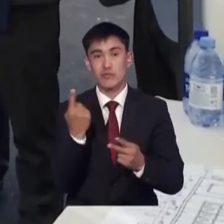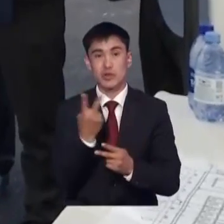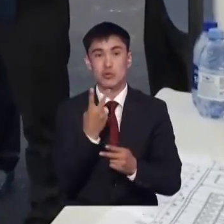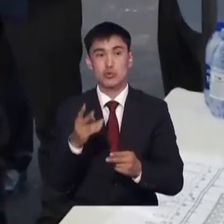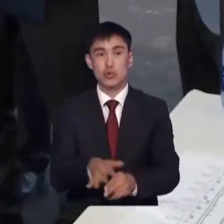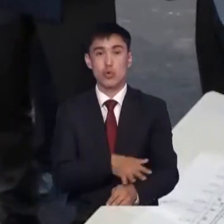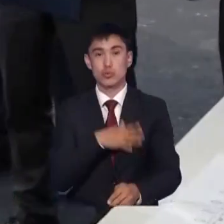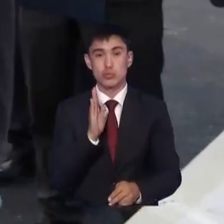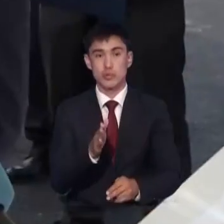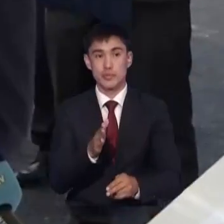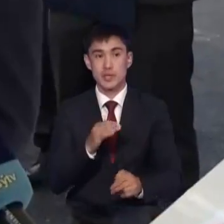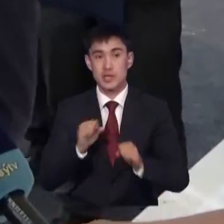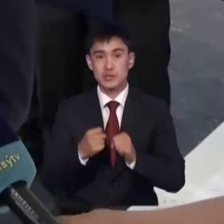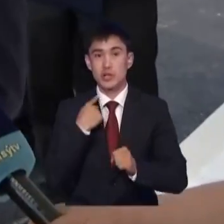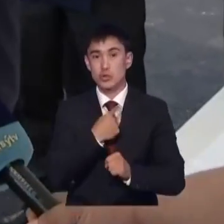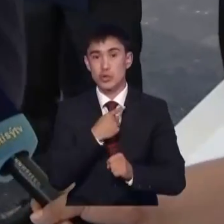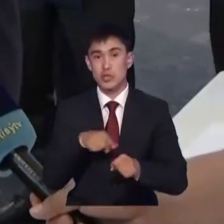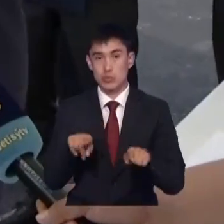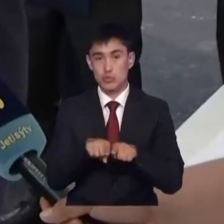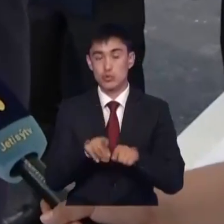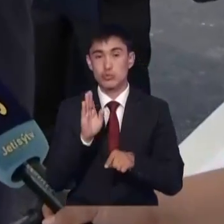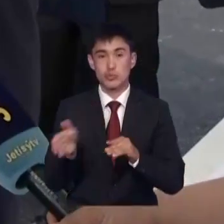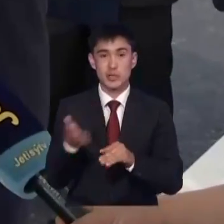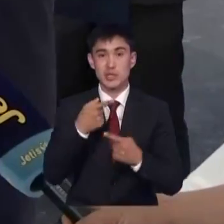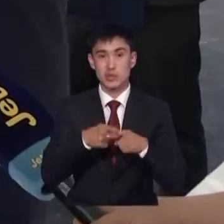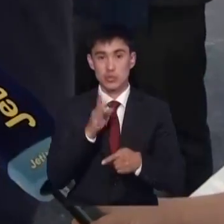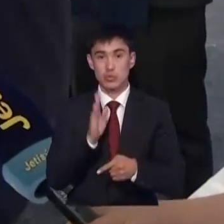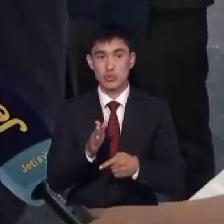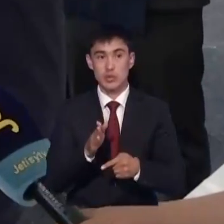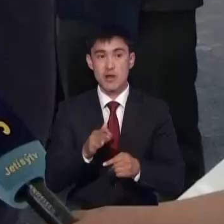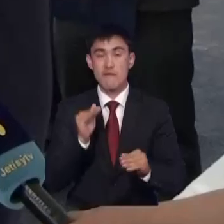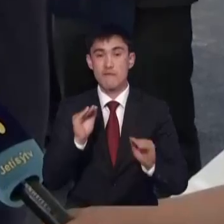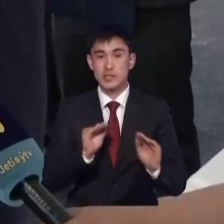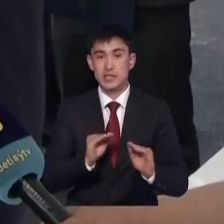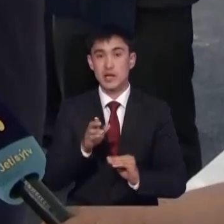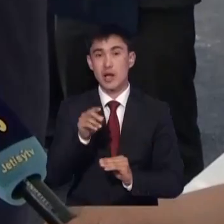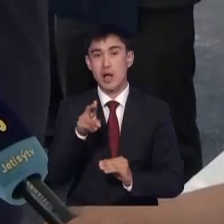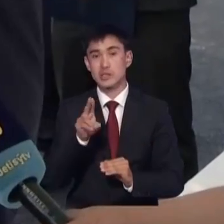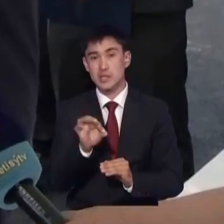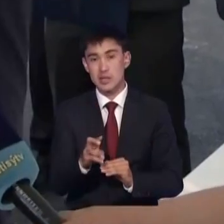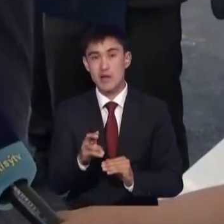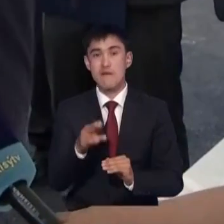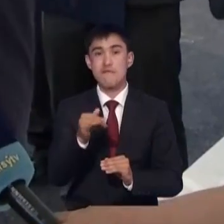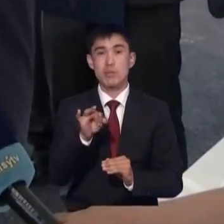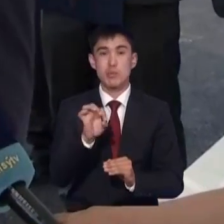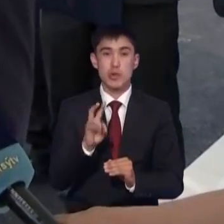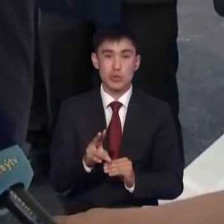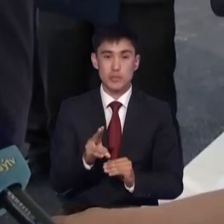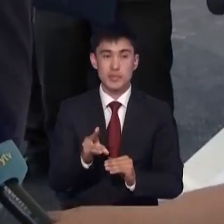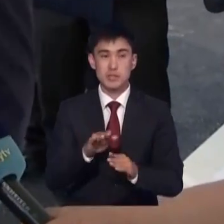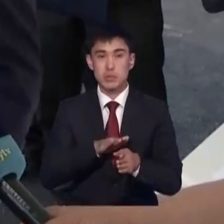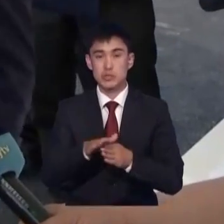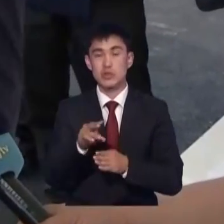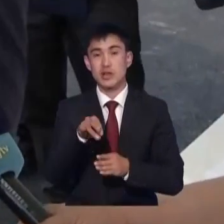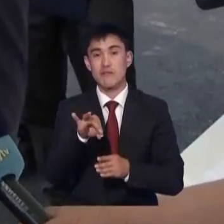дольше держаться Скорее всего в талга Мы тоже будем применять такие технологии либо фасадная кассета либо фибробетон либо сплошной